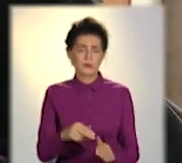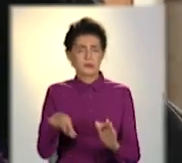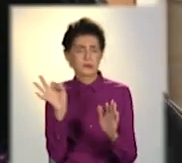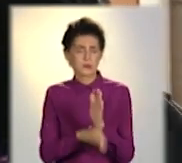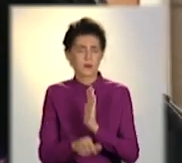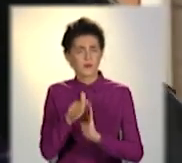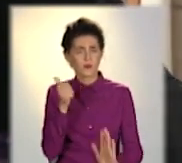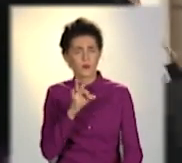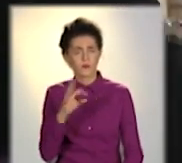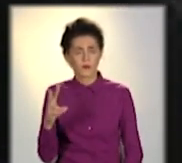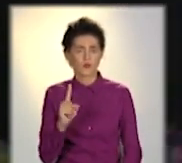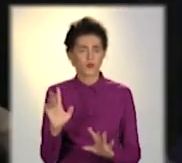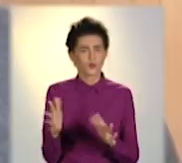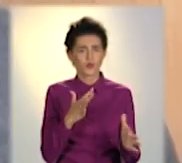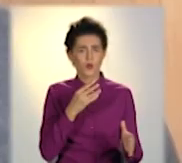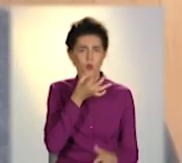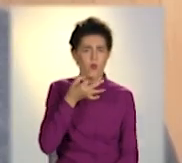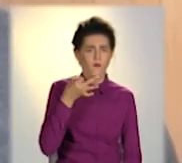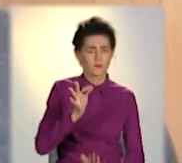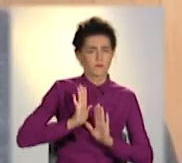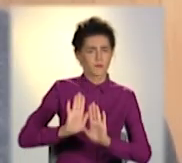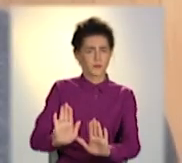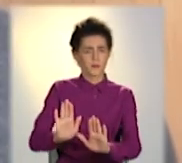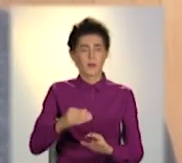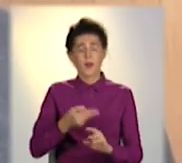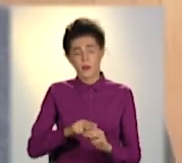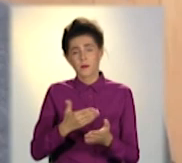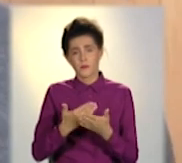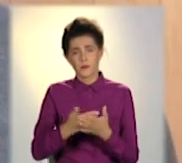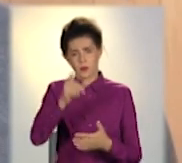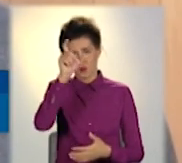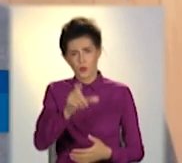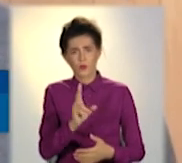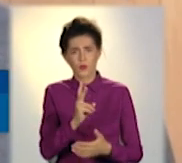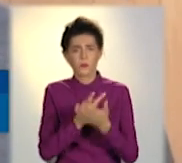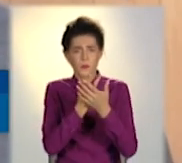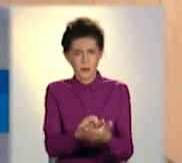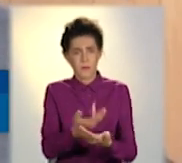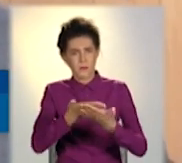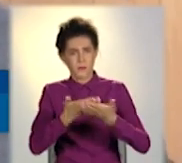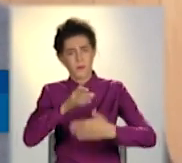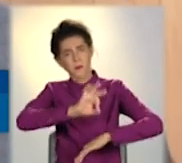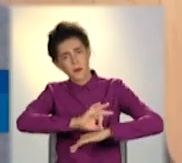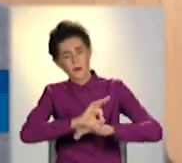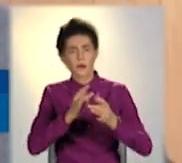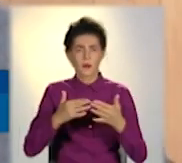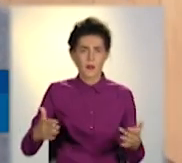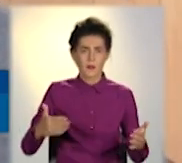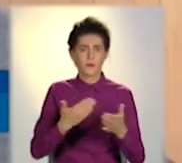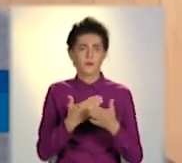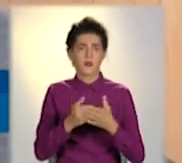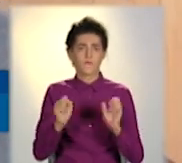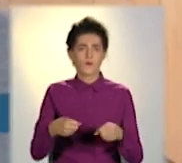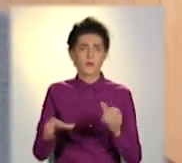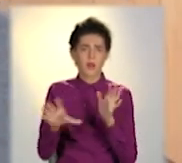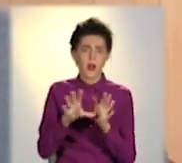самооборони мають у крайніх випадках. Пацієнт, опять же, може плохо реагувати, допустимо, якщо це шокер, то на